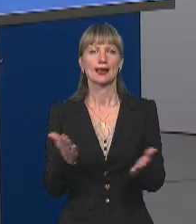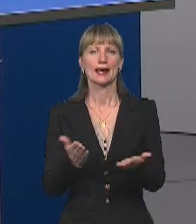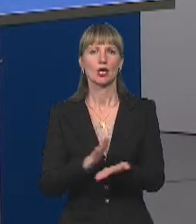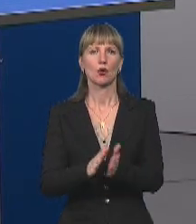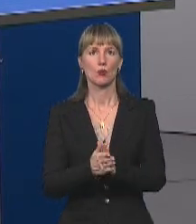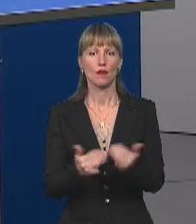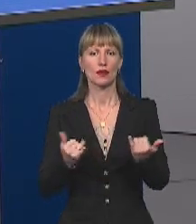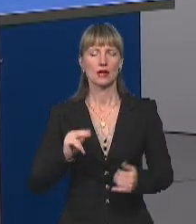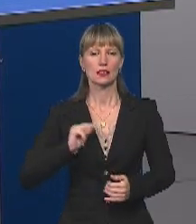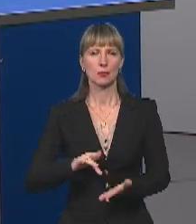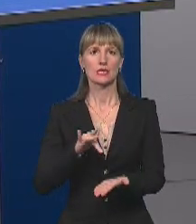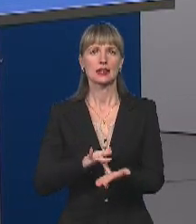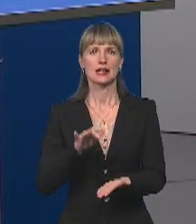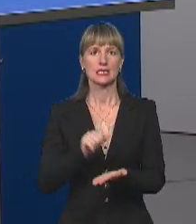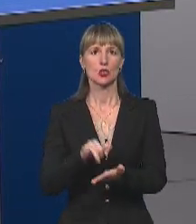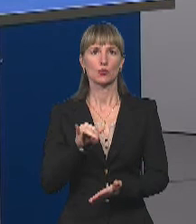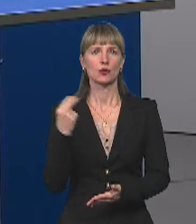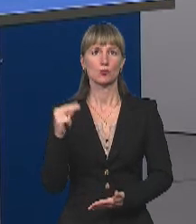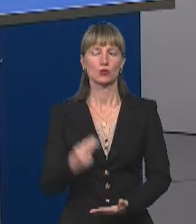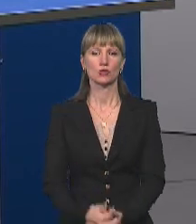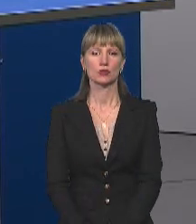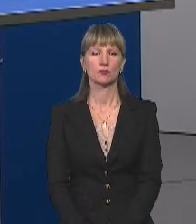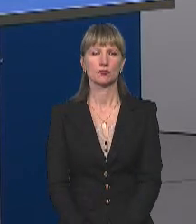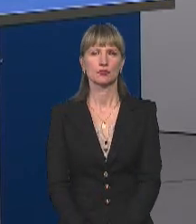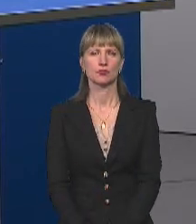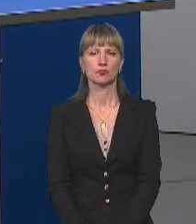наразі працюють центри зайнятості у Запоріжжі.